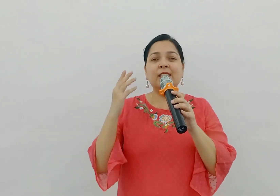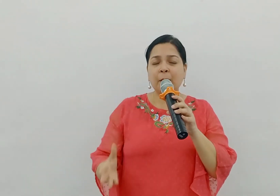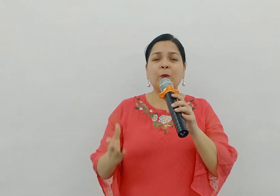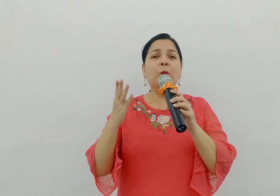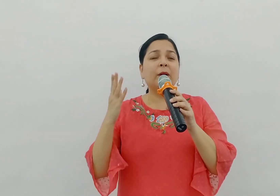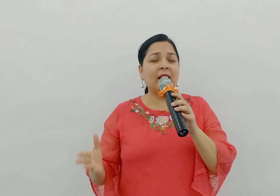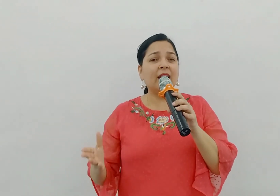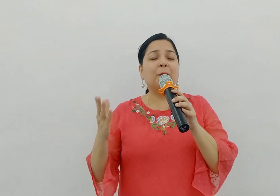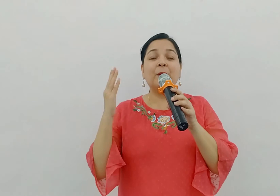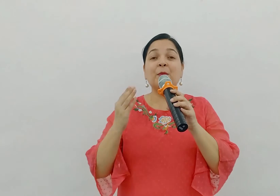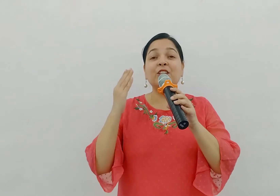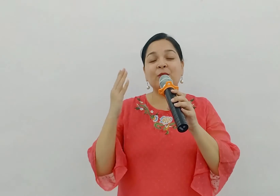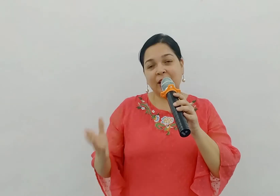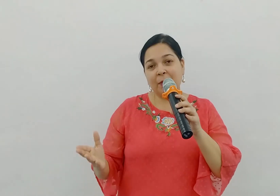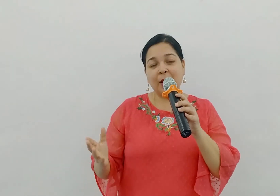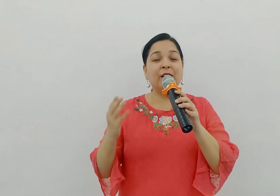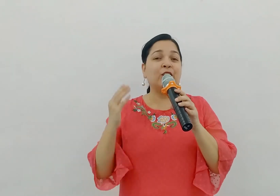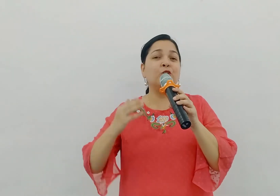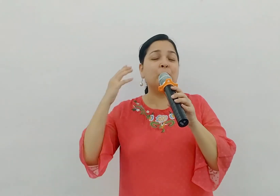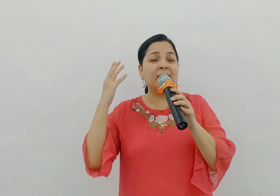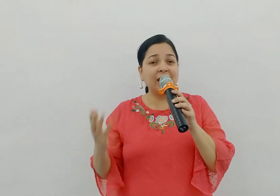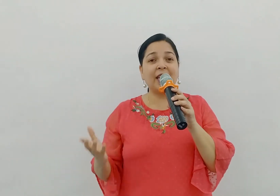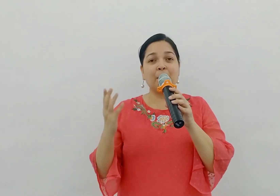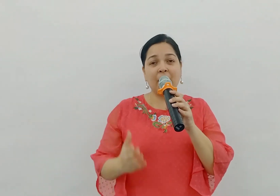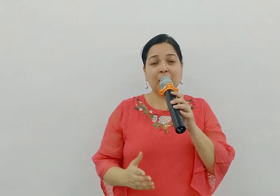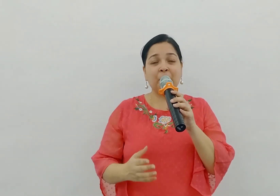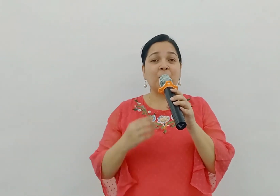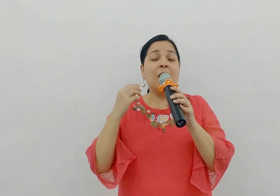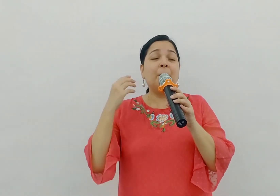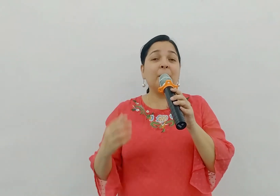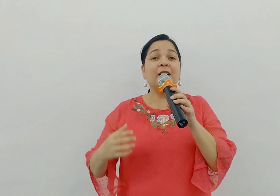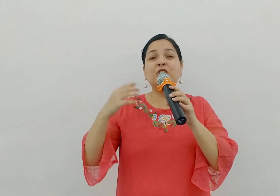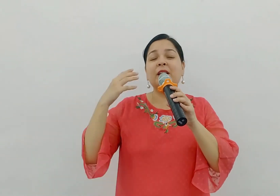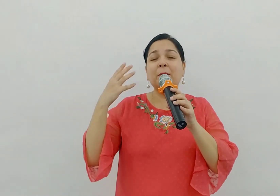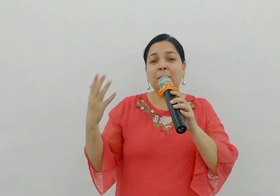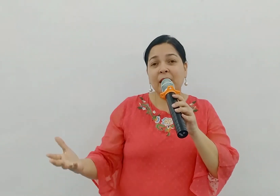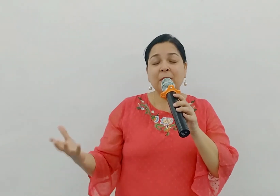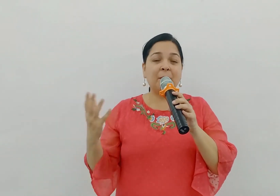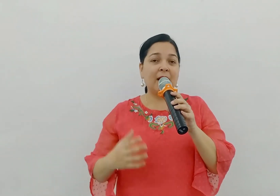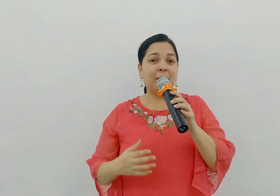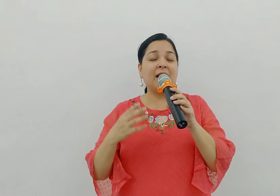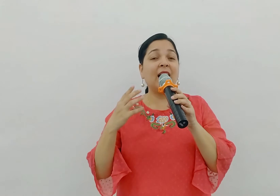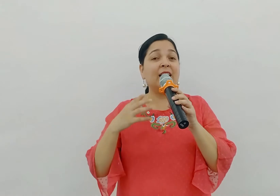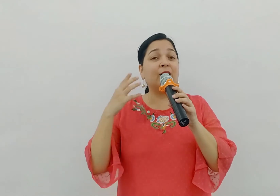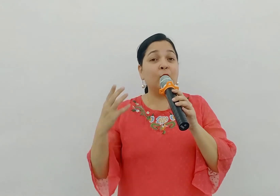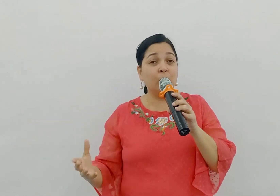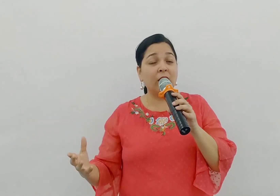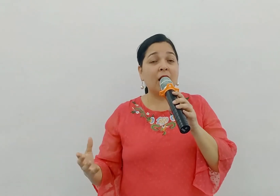यानी सबको बताना परमेश्वर के बारे में, यीशु मसीह के बारे में। परमेश्वर के प्रेम के बारे